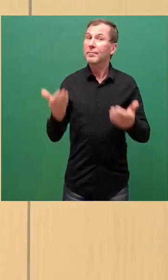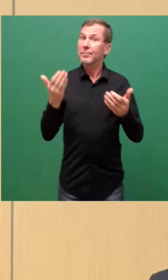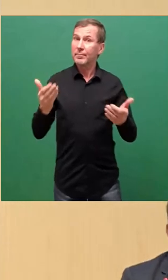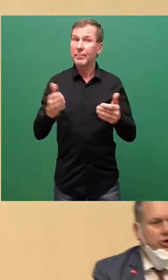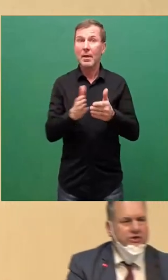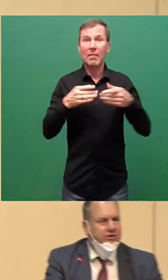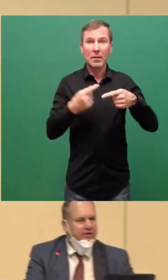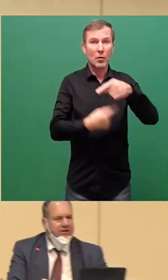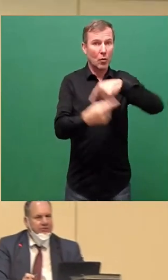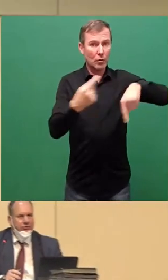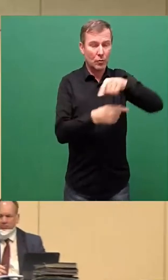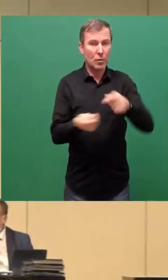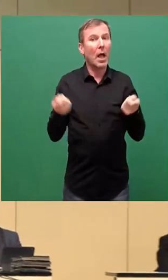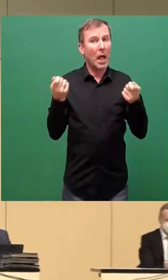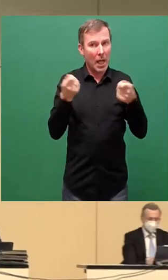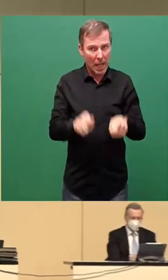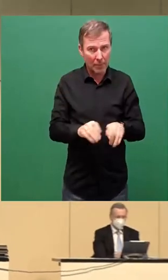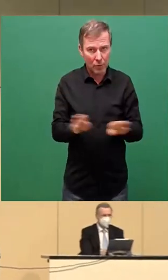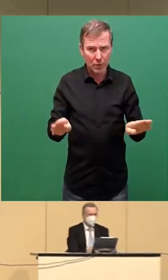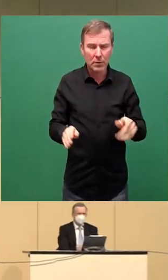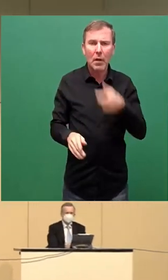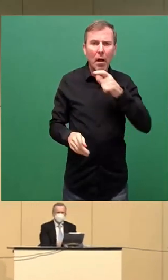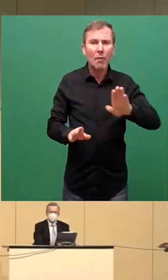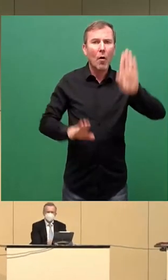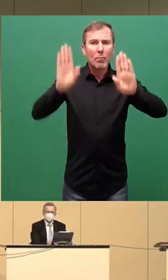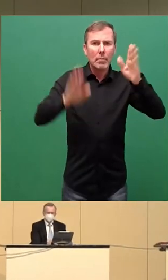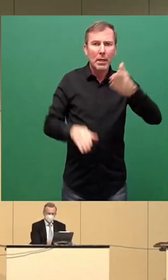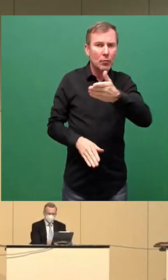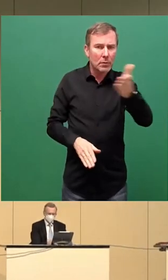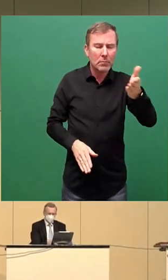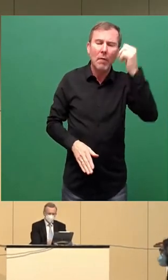Fraktionsrunde abgeschlossen. Weitere Wortmeldungen, bitte schön, Frau Krause.